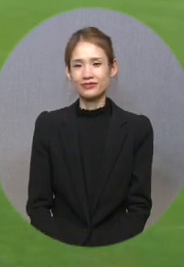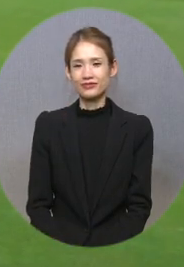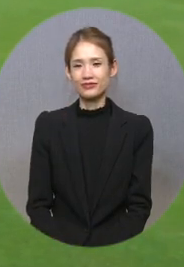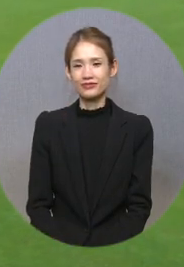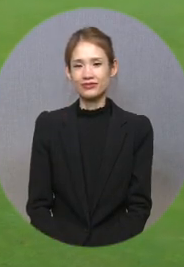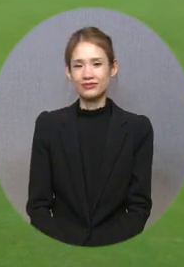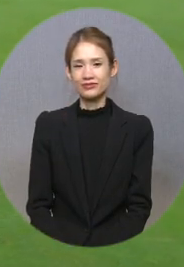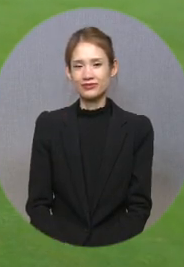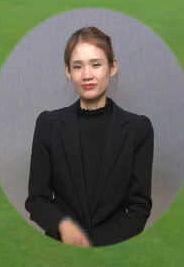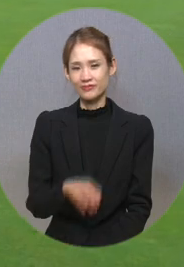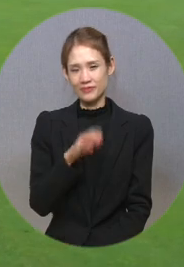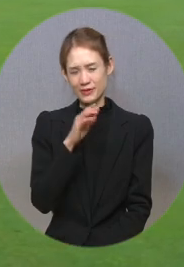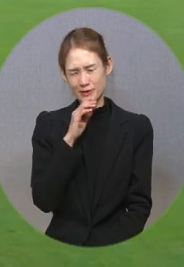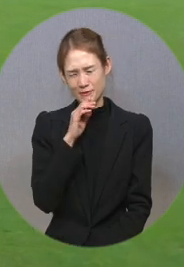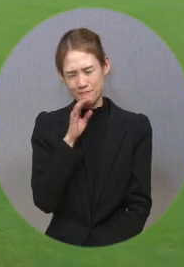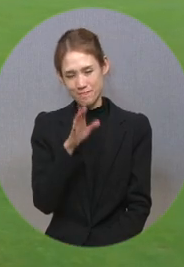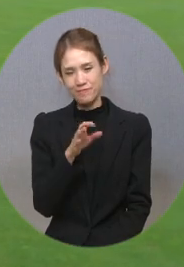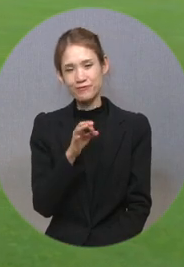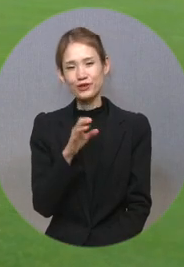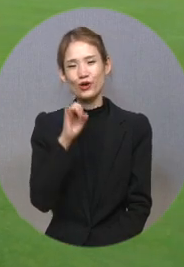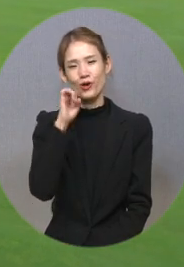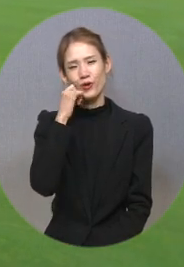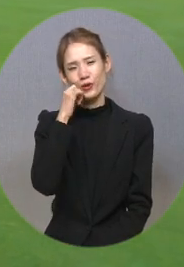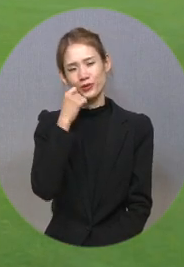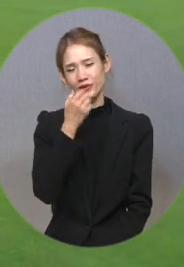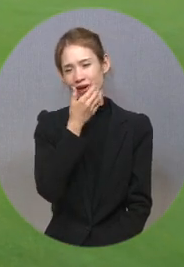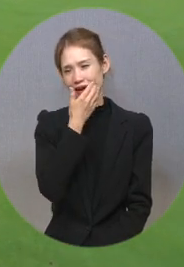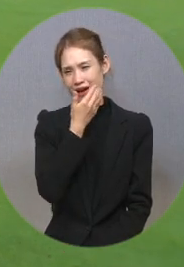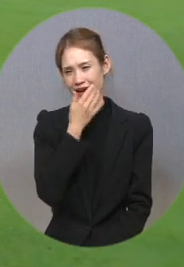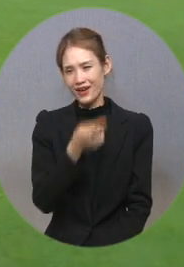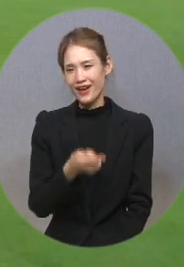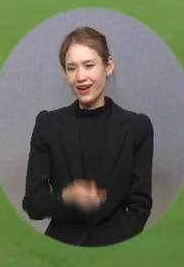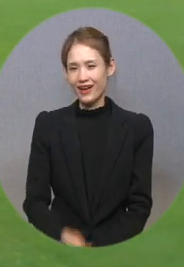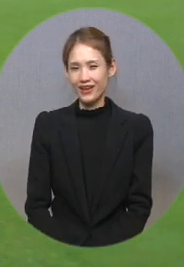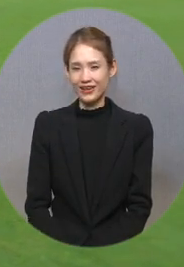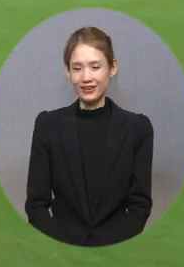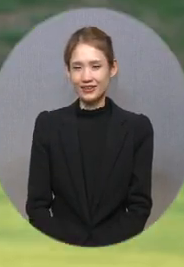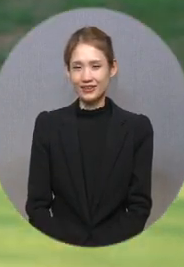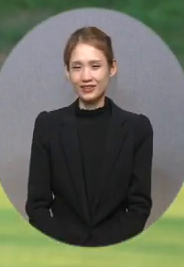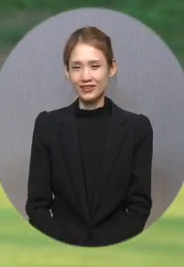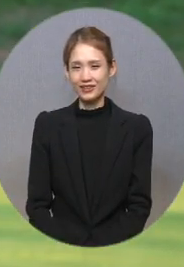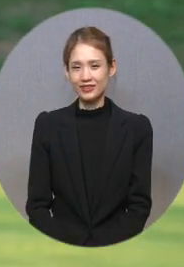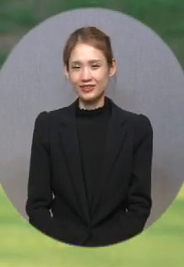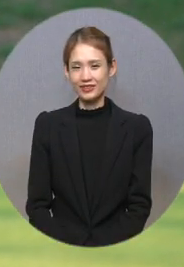정말 기부하기 힘드네요. 아까워 버린데. 아.